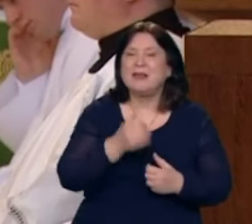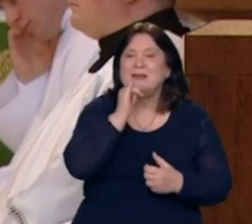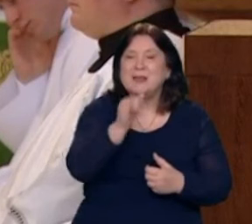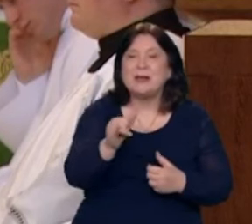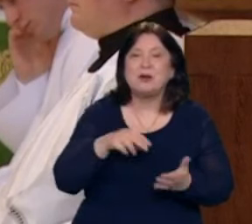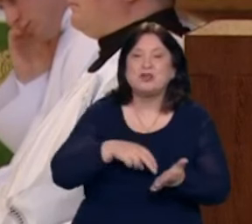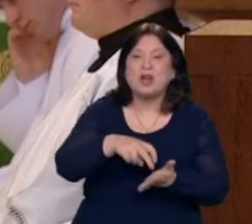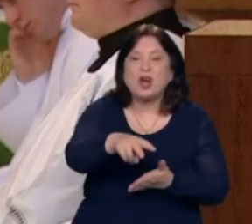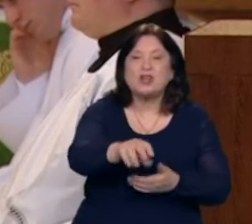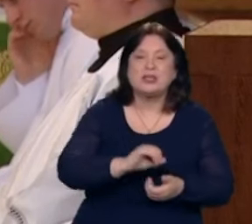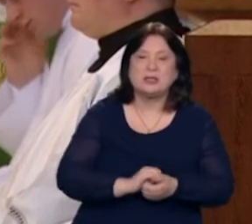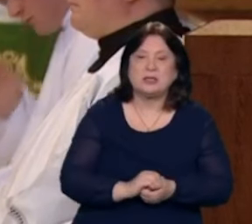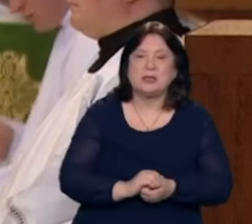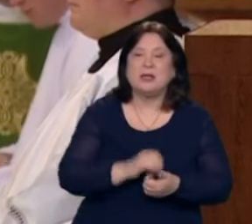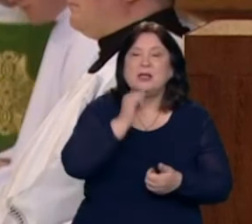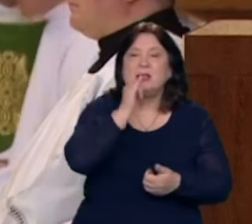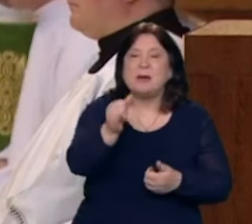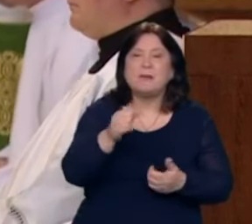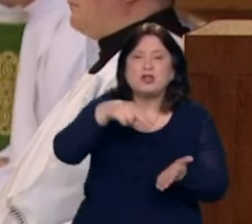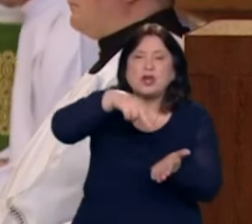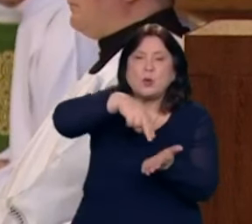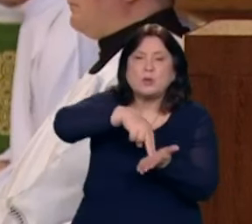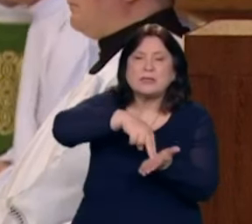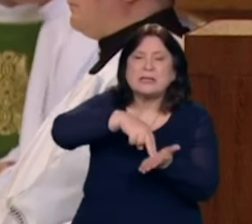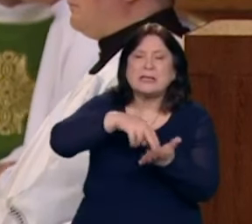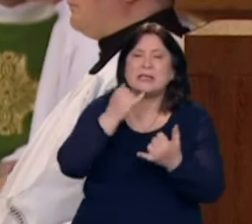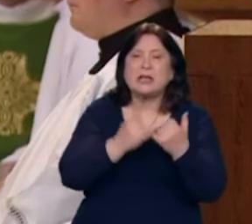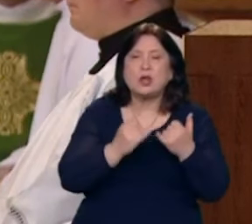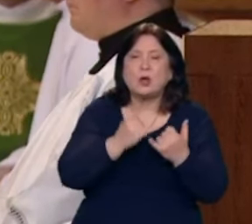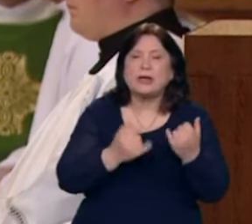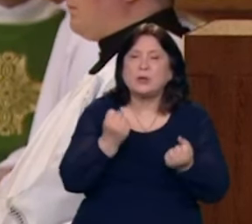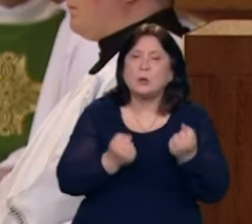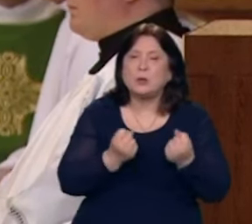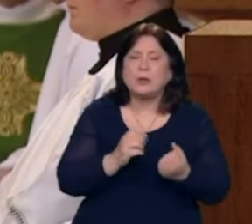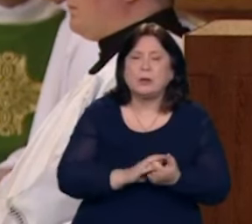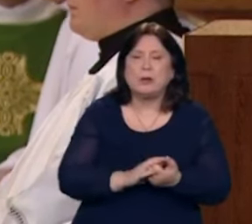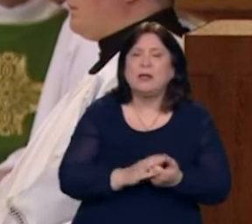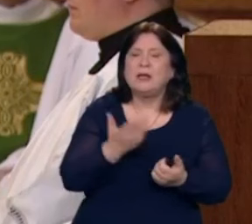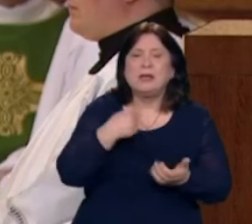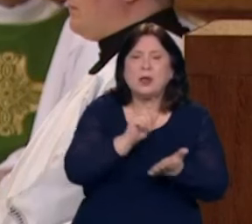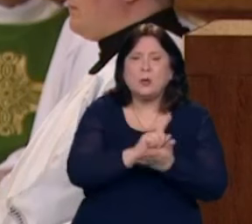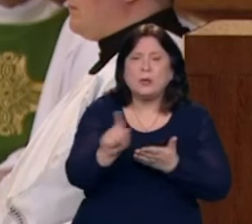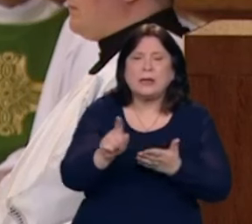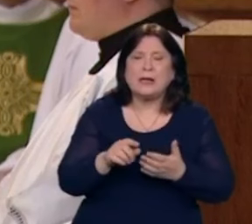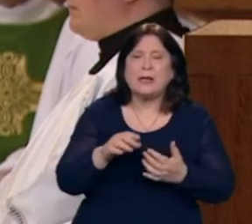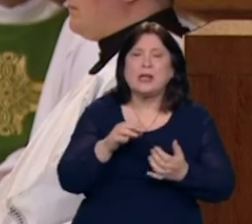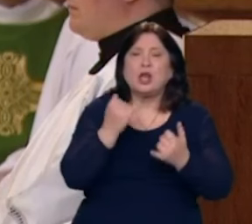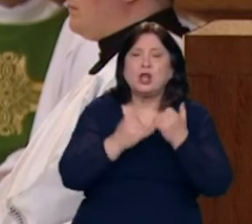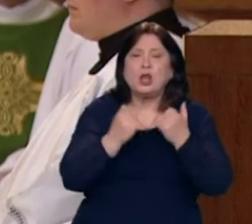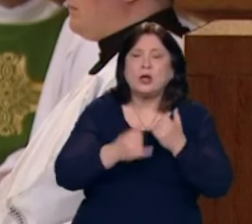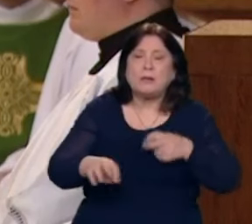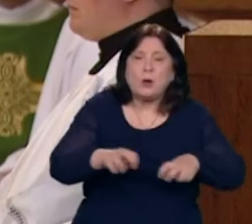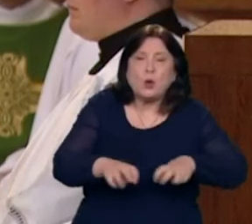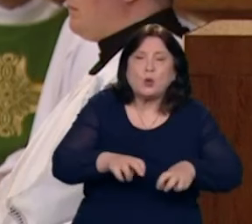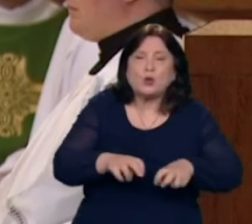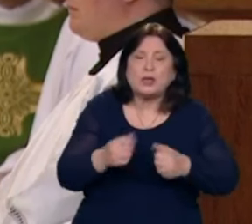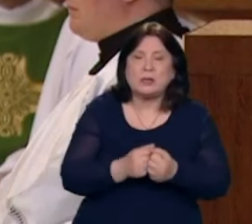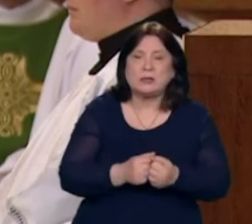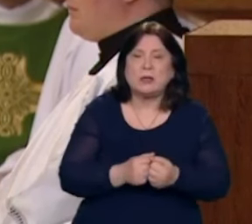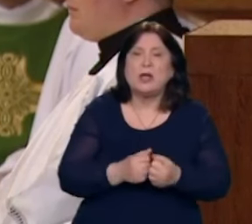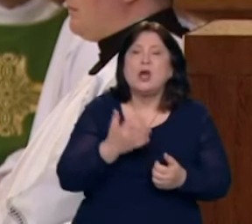chodzić nie może nawet ustać na nogach nie udaje mu się poruszać nogami